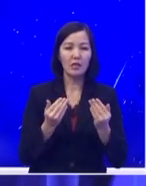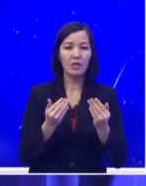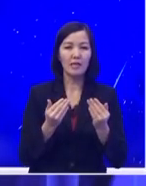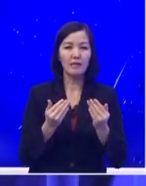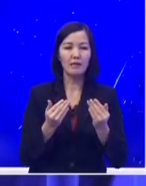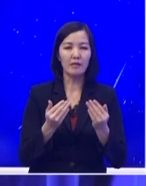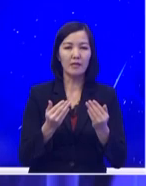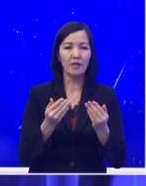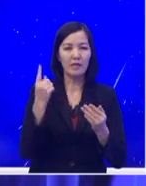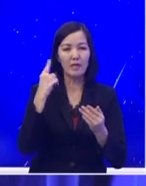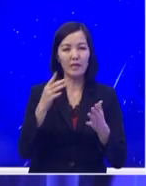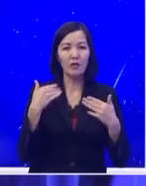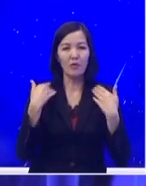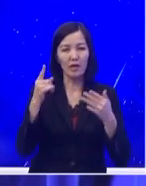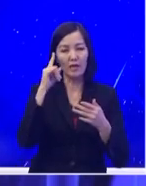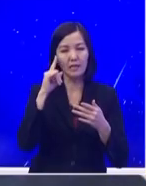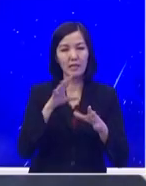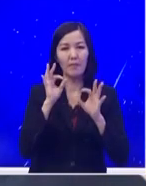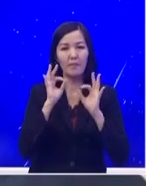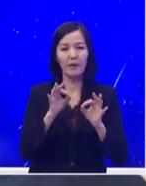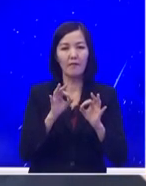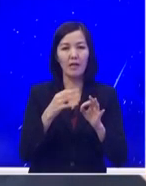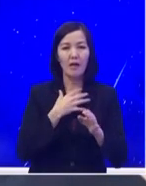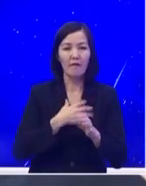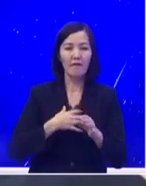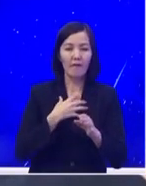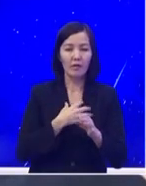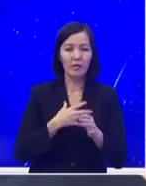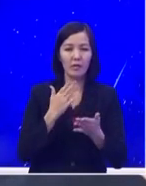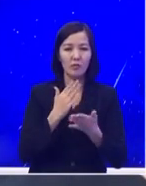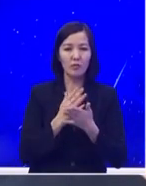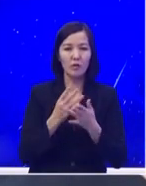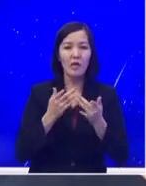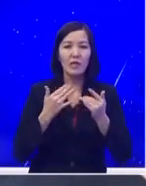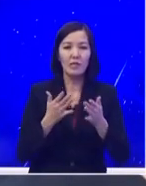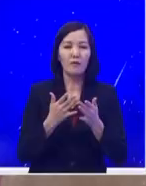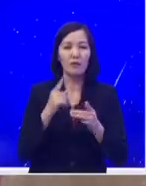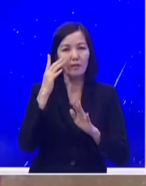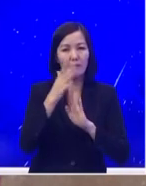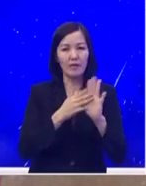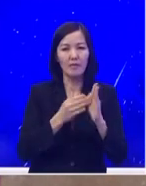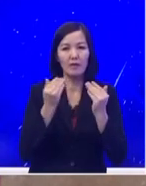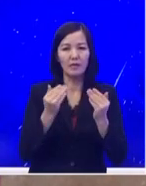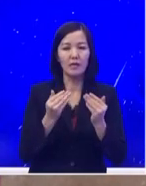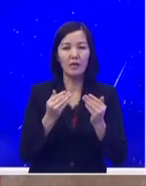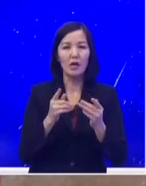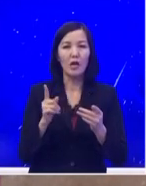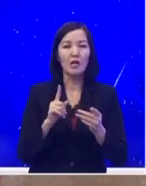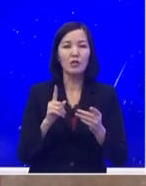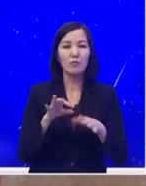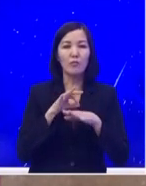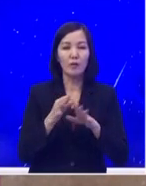держать идеологию Казахстана в правильном русле – одна из самых сложных задач. Требуется понимание нынешней ситуации и к чему она может